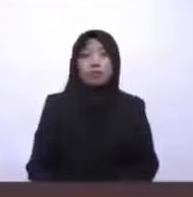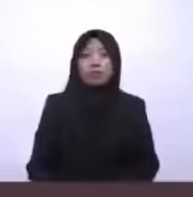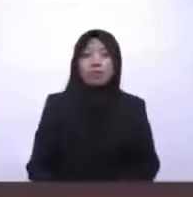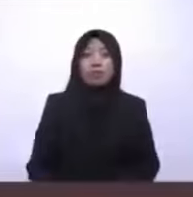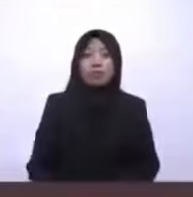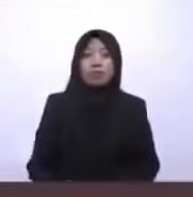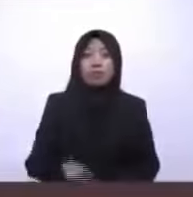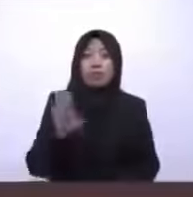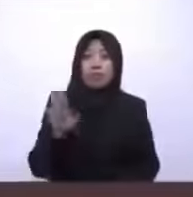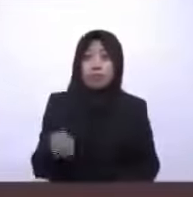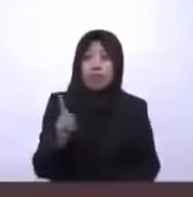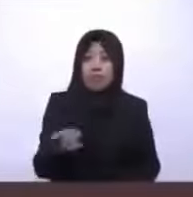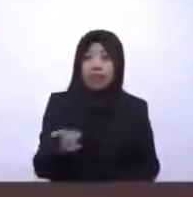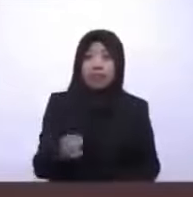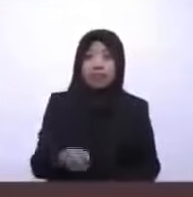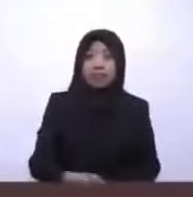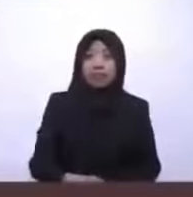Masih ada,